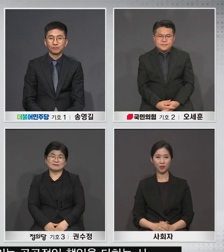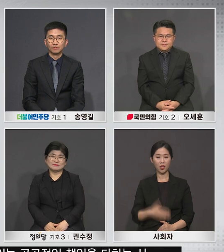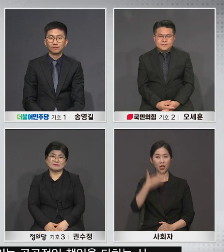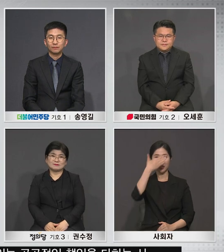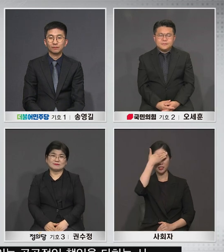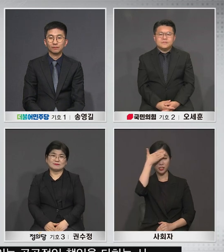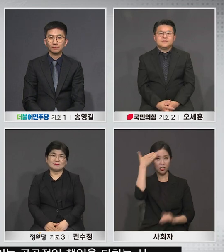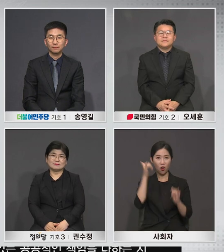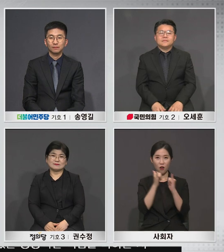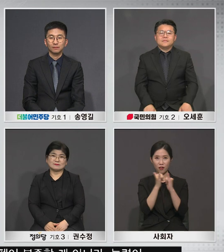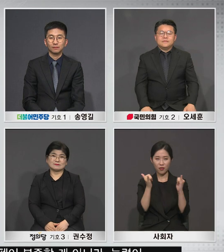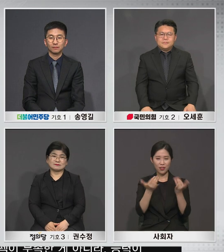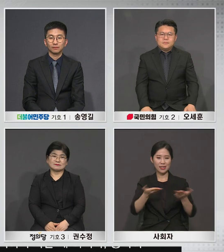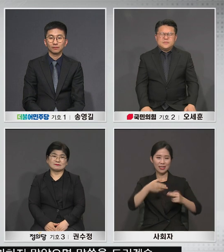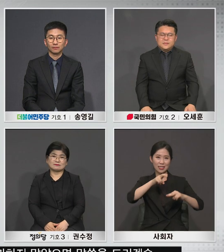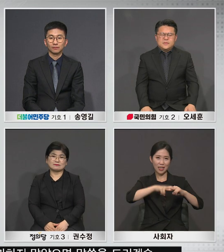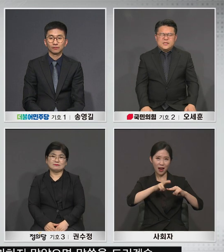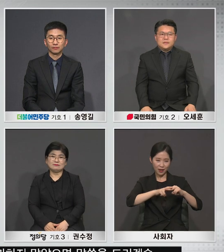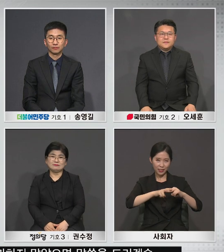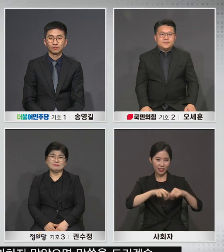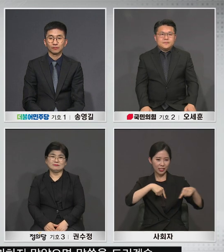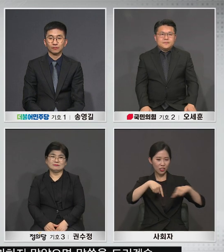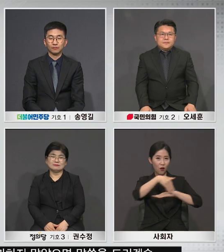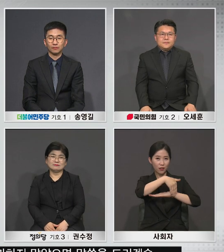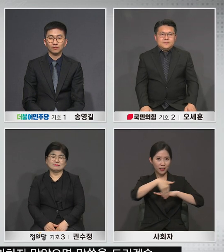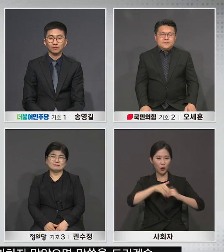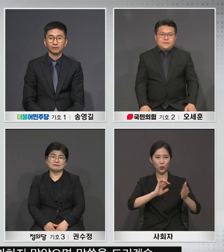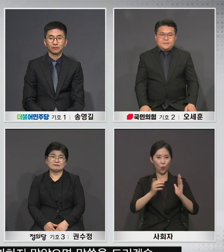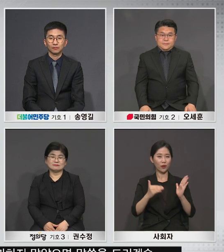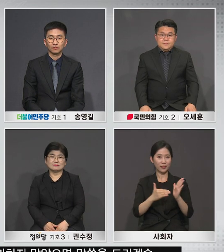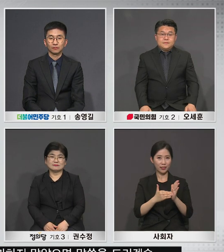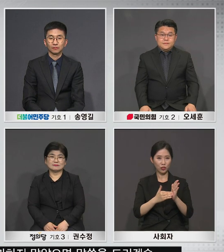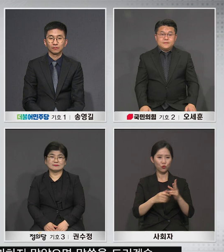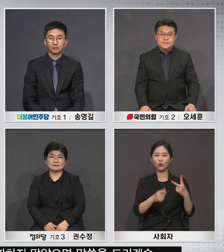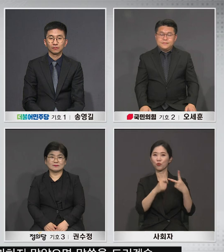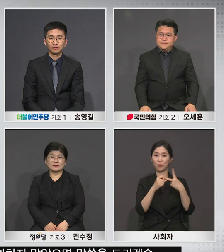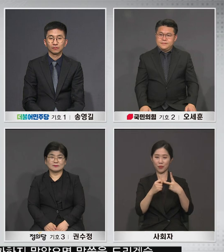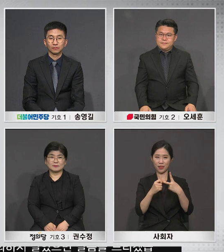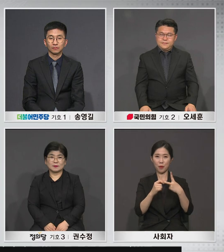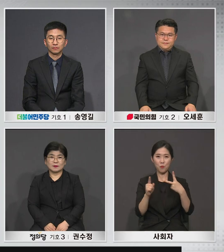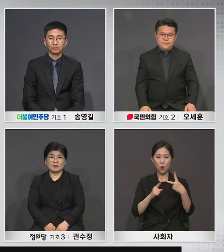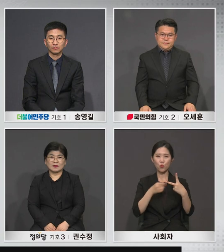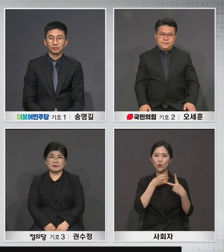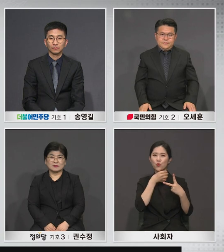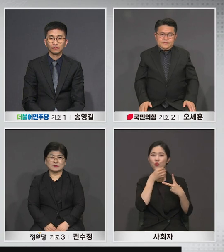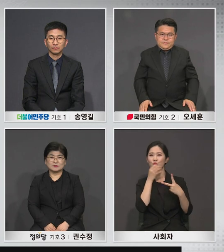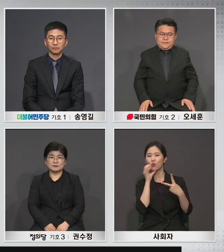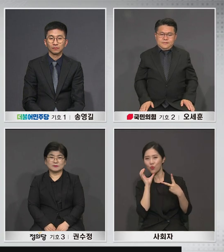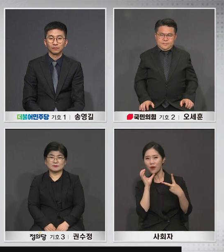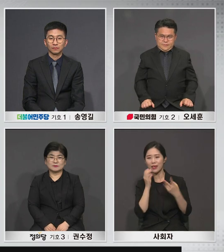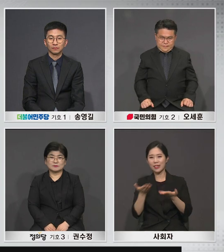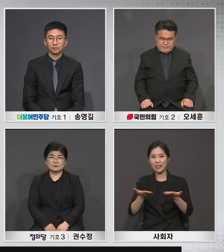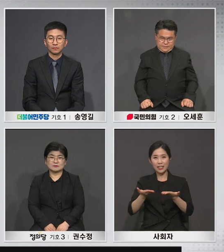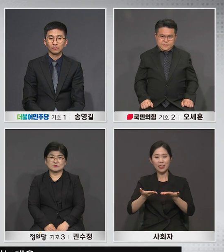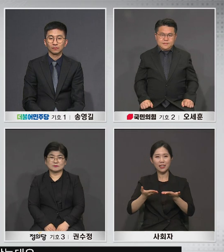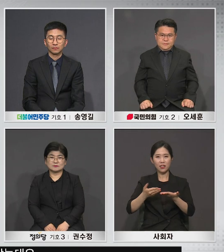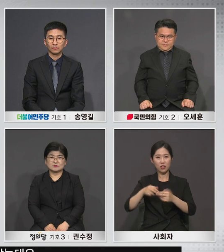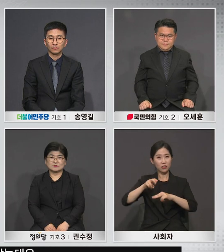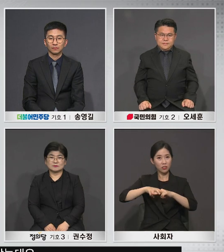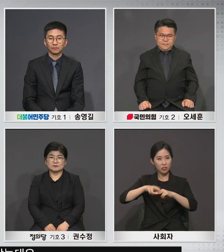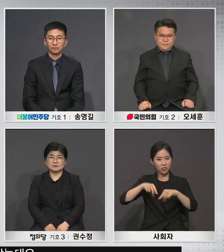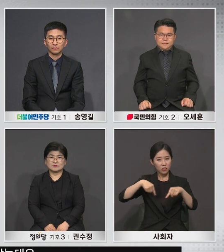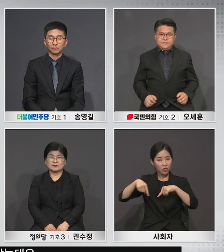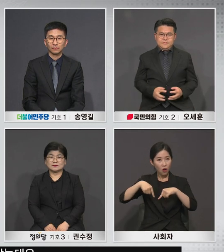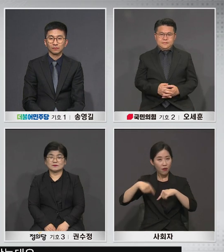정책에 관련된 토론 진행해 봤는데요. 일자리 정책 토론 이어집니다. 대신 중장년층 일자리 정책에 관련된 토론 시간으로